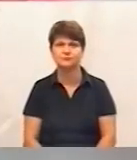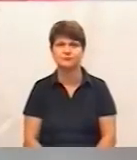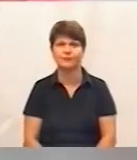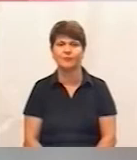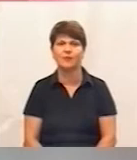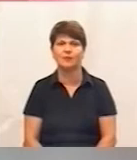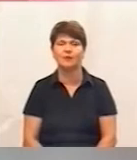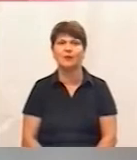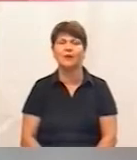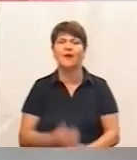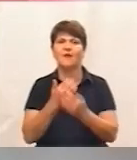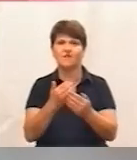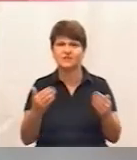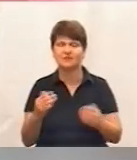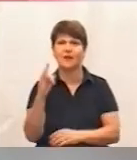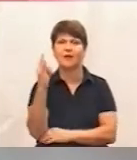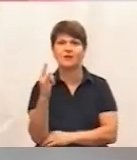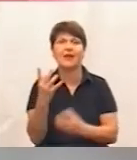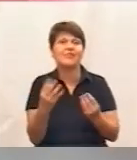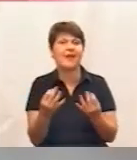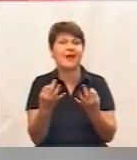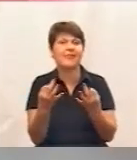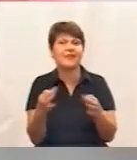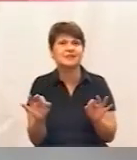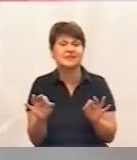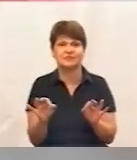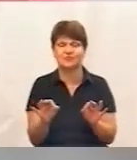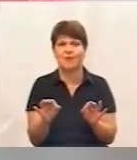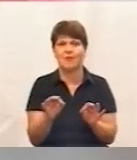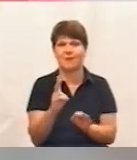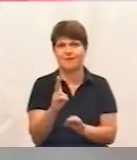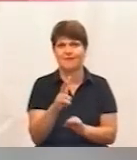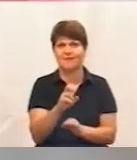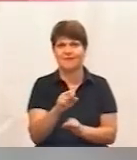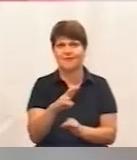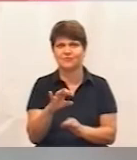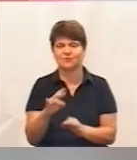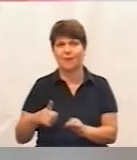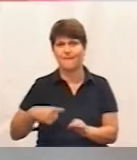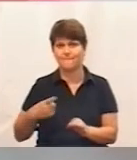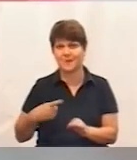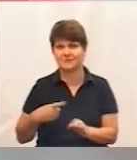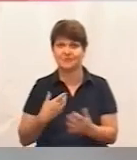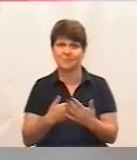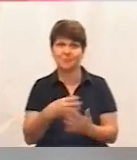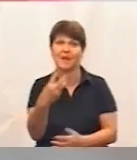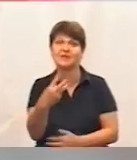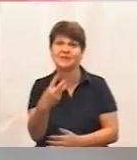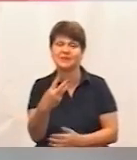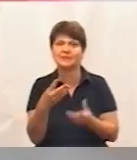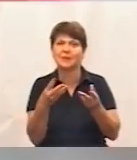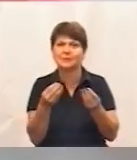До виставки ляльок на День Незалежності готується вінницька лялькарка Катя Калашнікова. У доробку майстрині близько 30